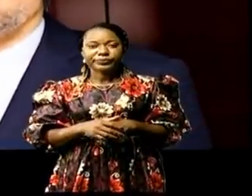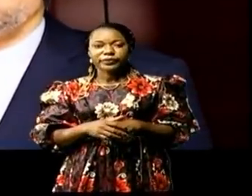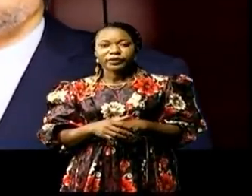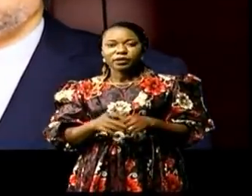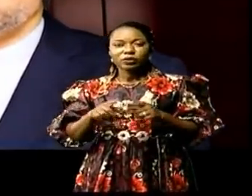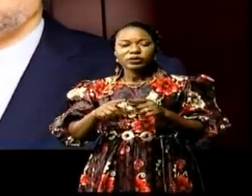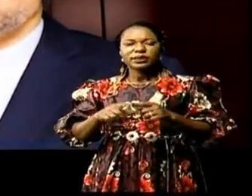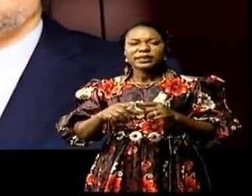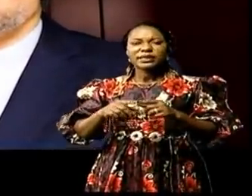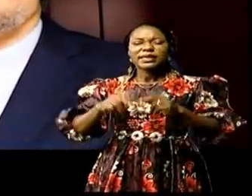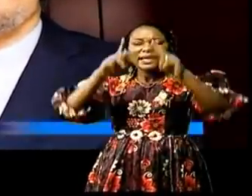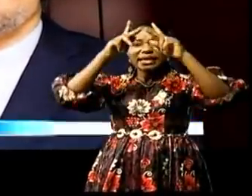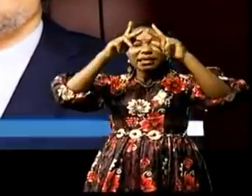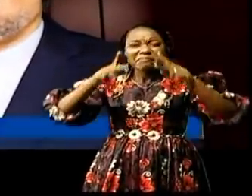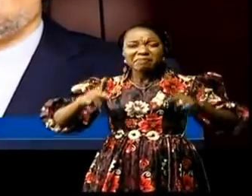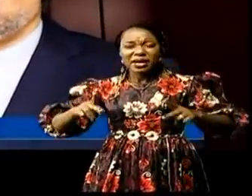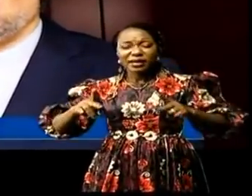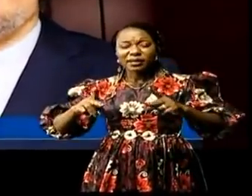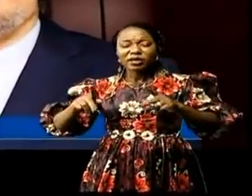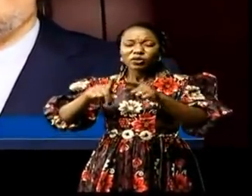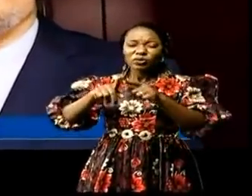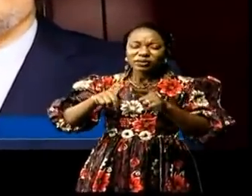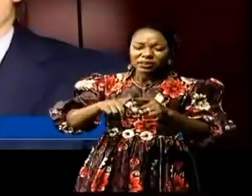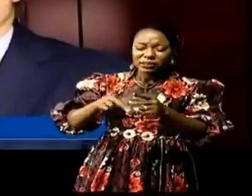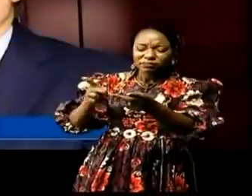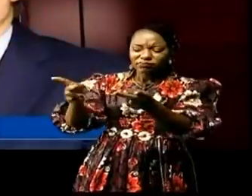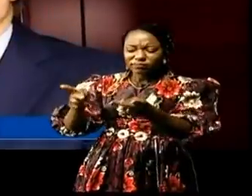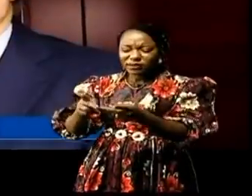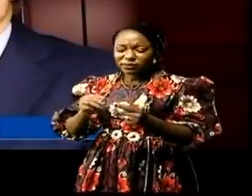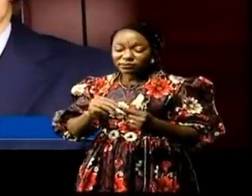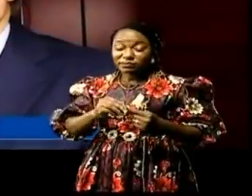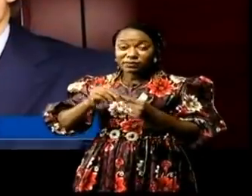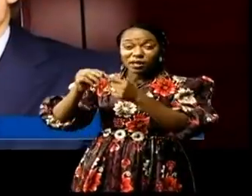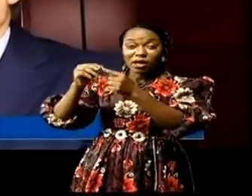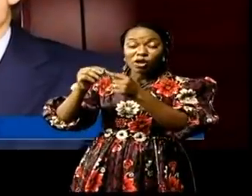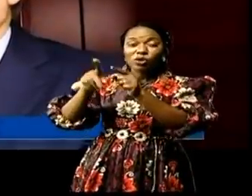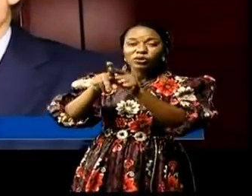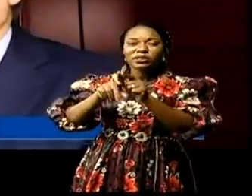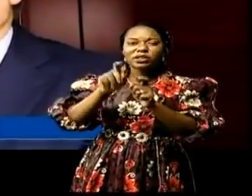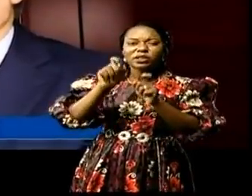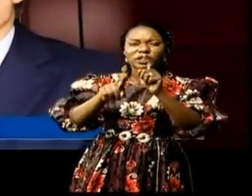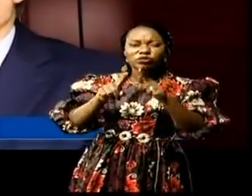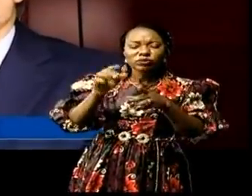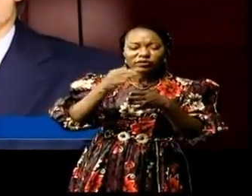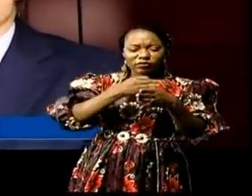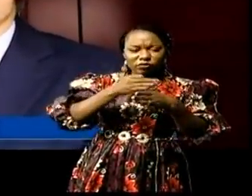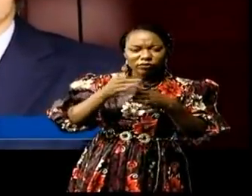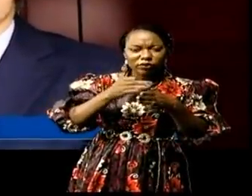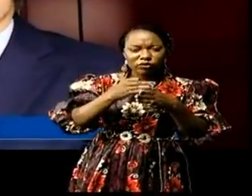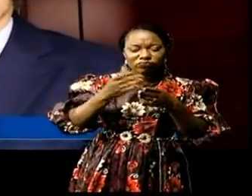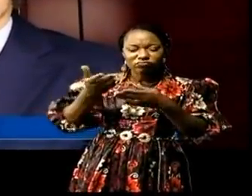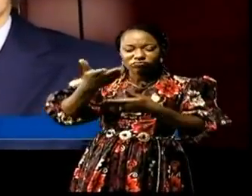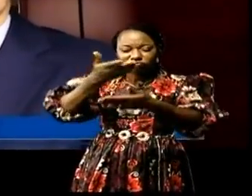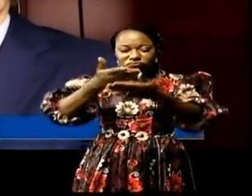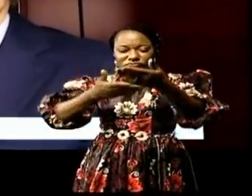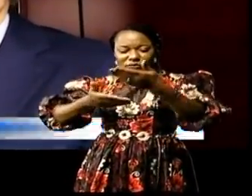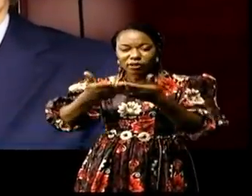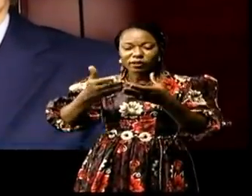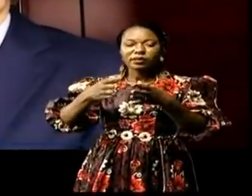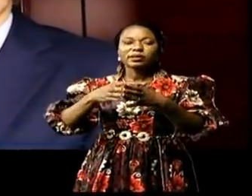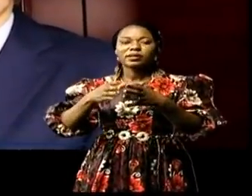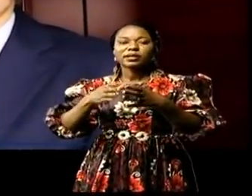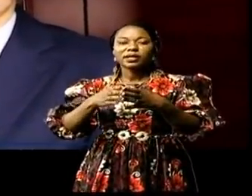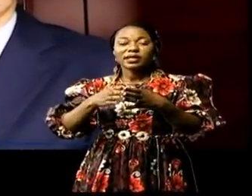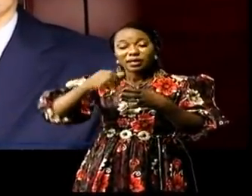industriel, les zones économiques spéciales et aussi la question de formation et transfert de l'expérience de la partie